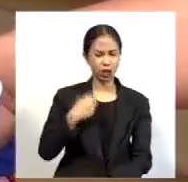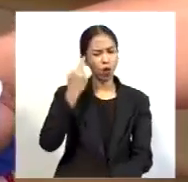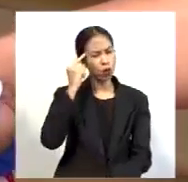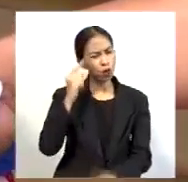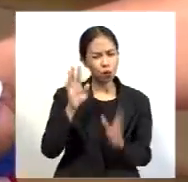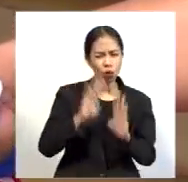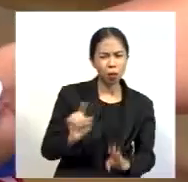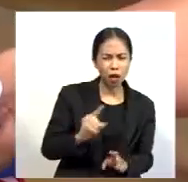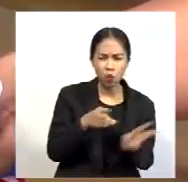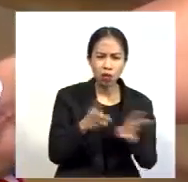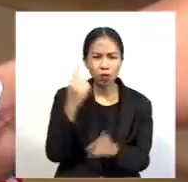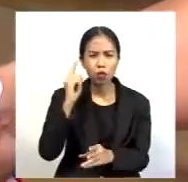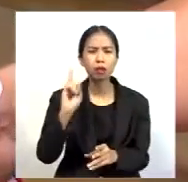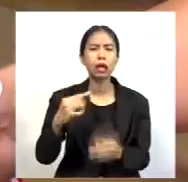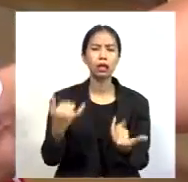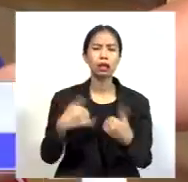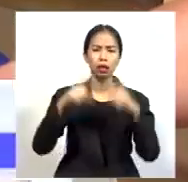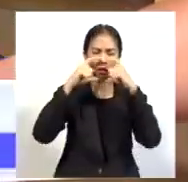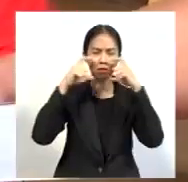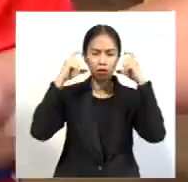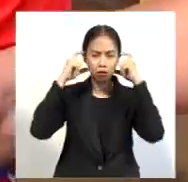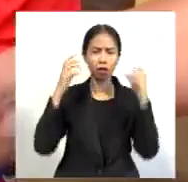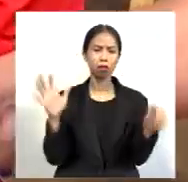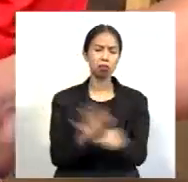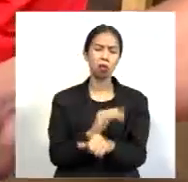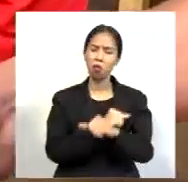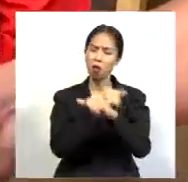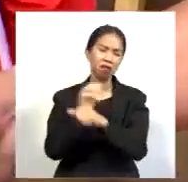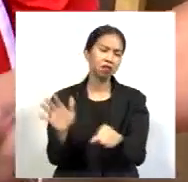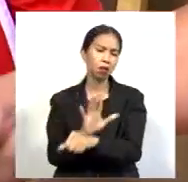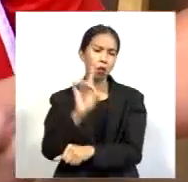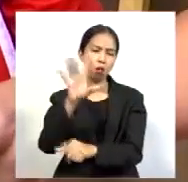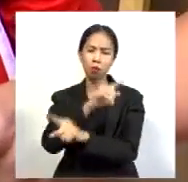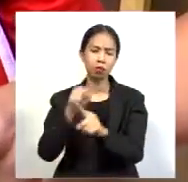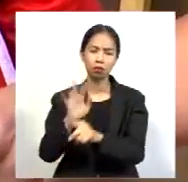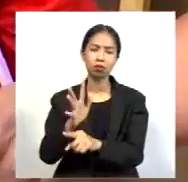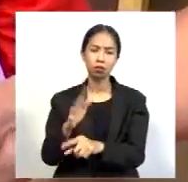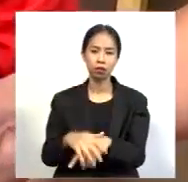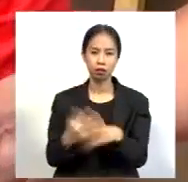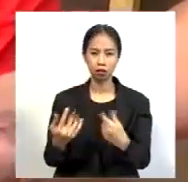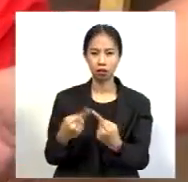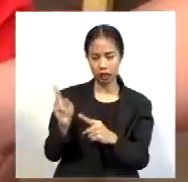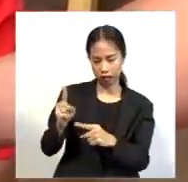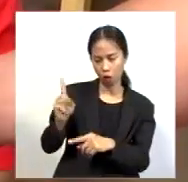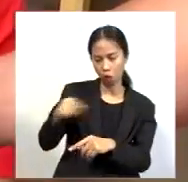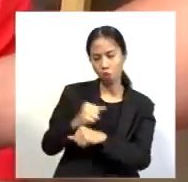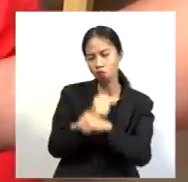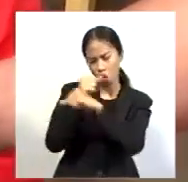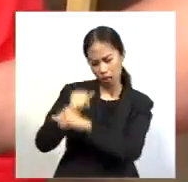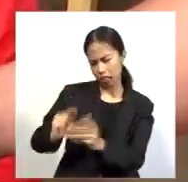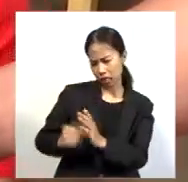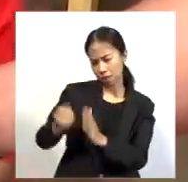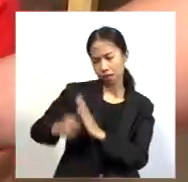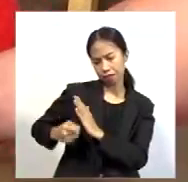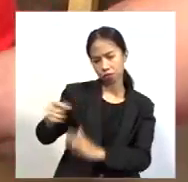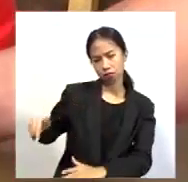าหน้ากากอนามัยแต่จริงก็มันก็ได้ไม่เต็มที่เท่าไหร่เนาะมันต้องป้องกันตั้งแต่ต้นเหตุมากกว่าที่จะต้องมา